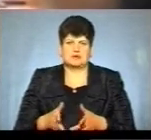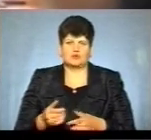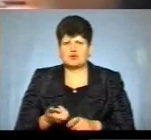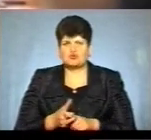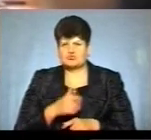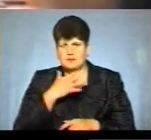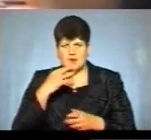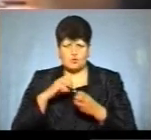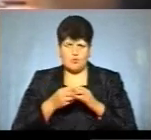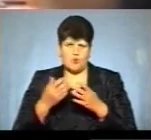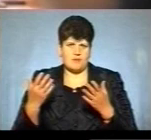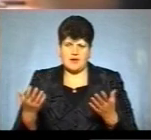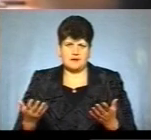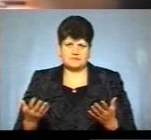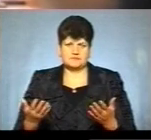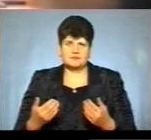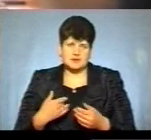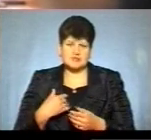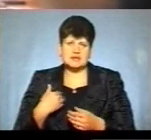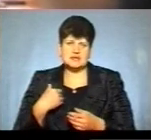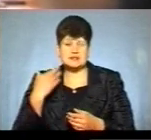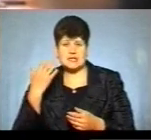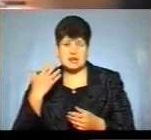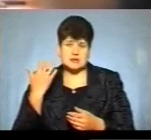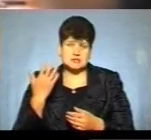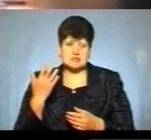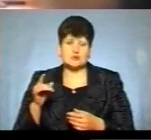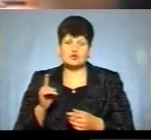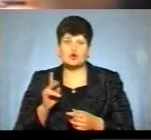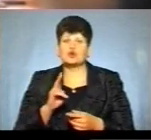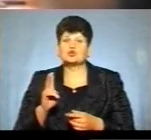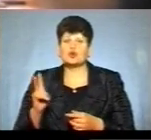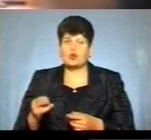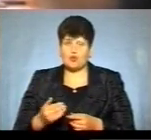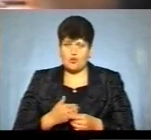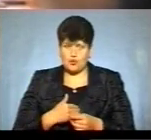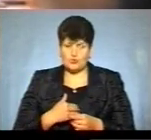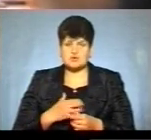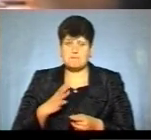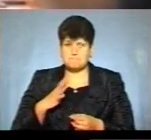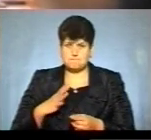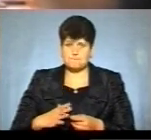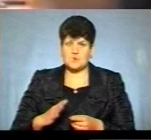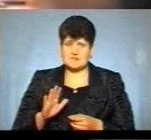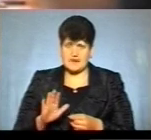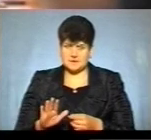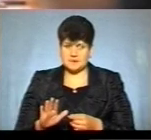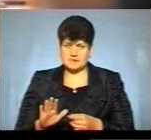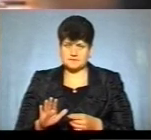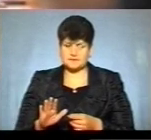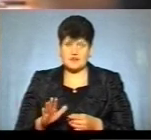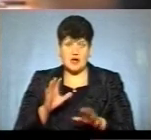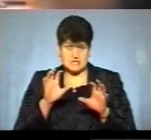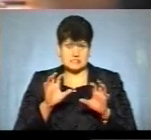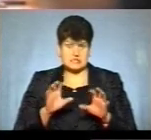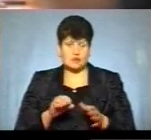багато проблем. Мені здається так, що ті, хто хоче, потерплять. Але ж закон